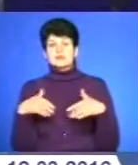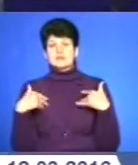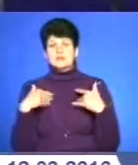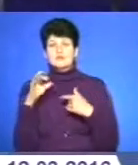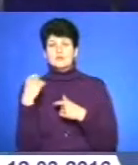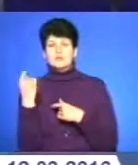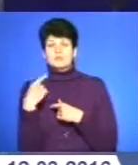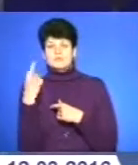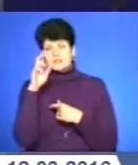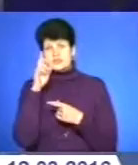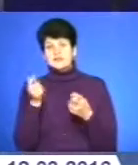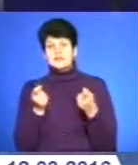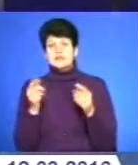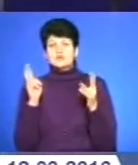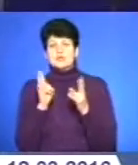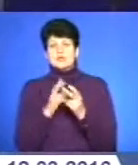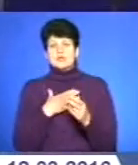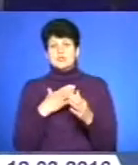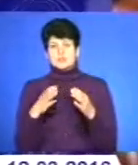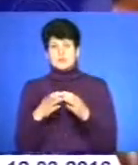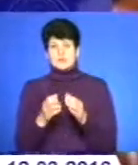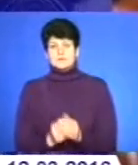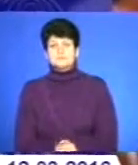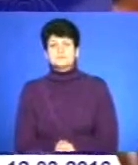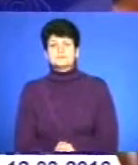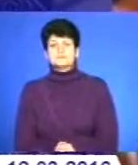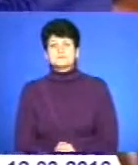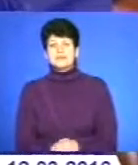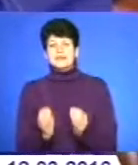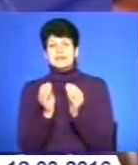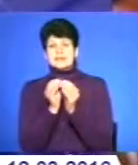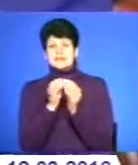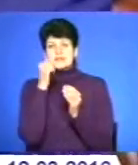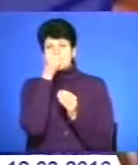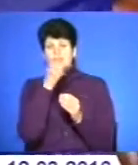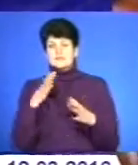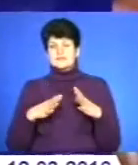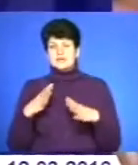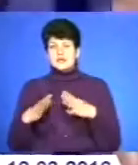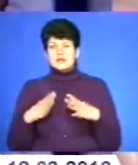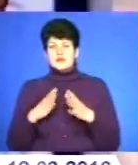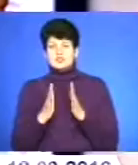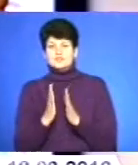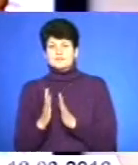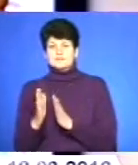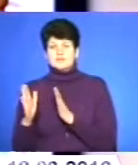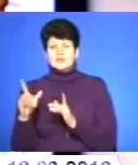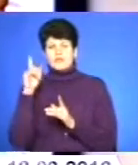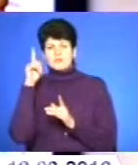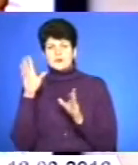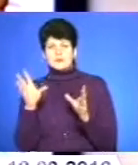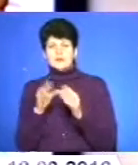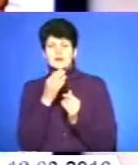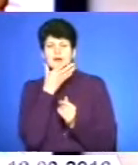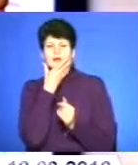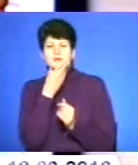адміністрації, де з ним і зустрілася наша знімальна група. 10 років тренувань, життя за режимом, вміння поєднувати красиве